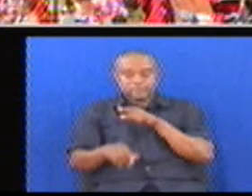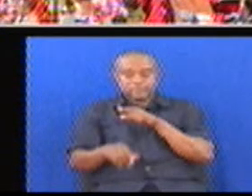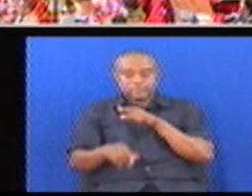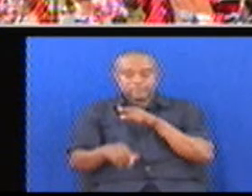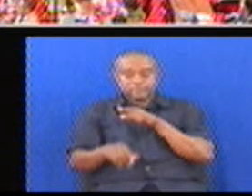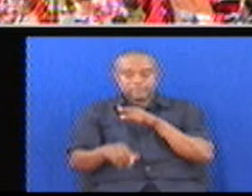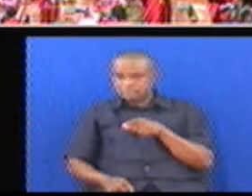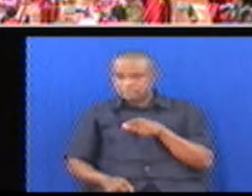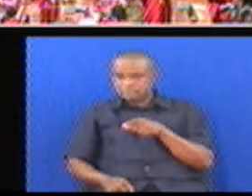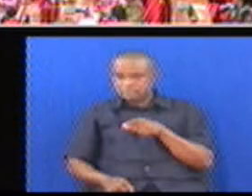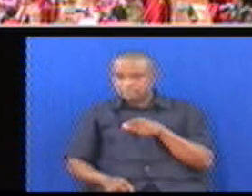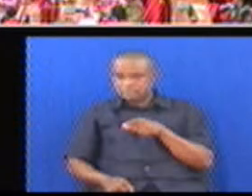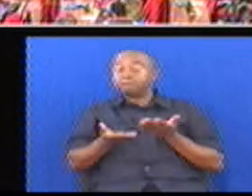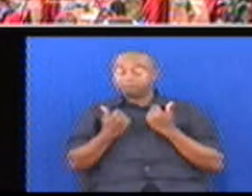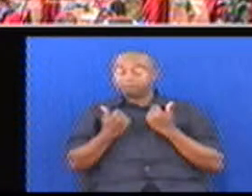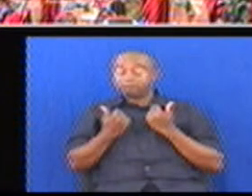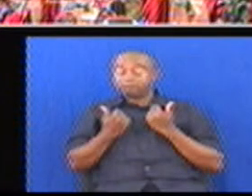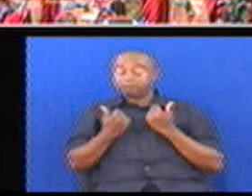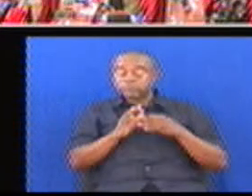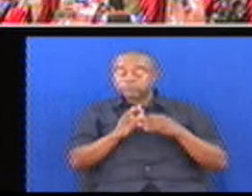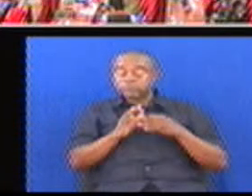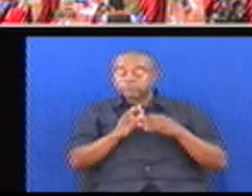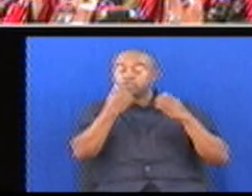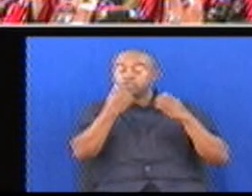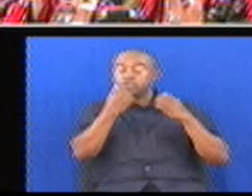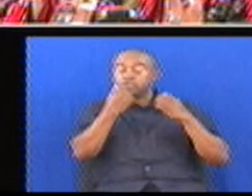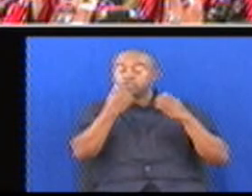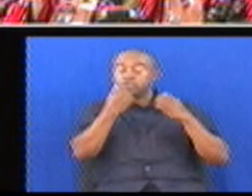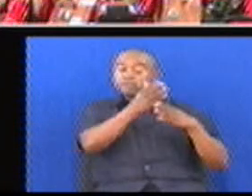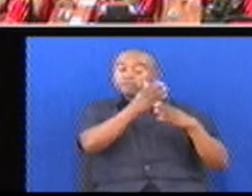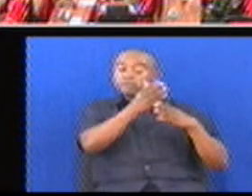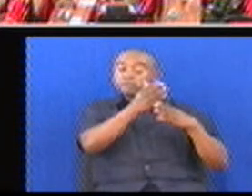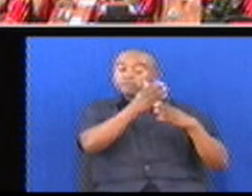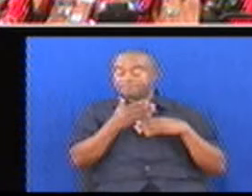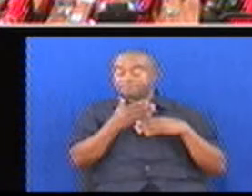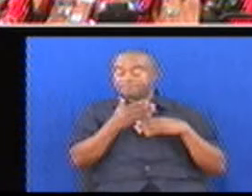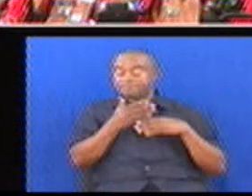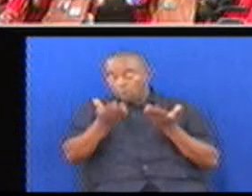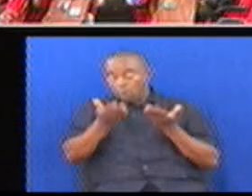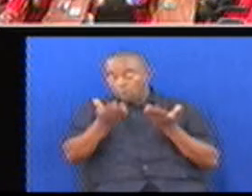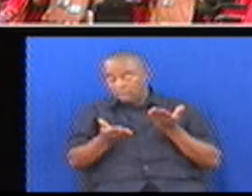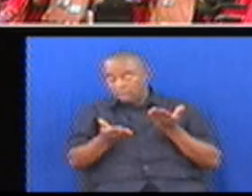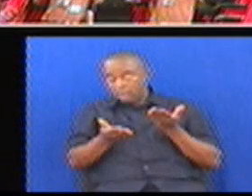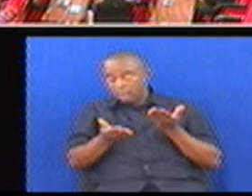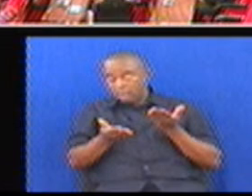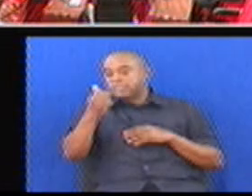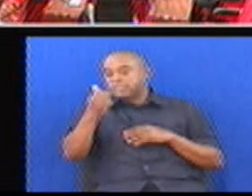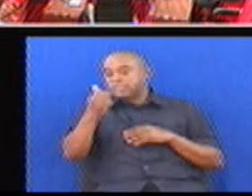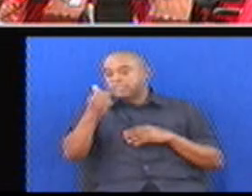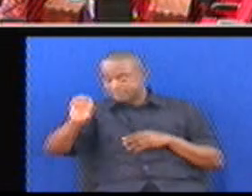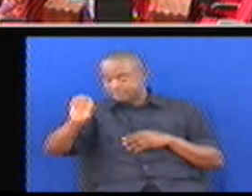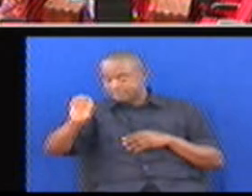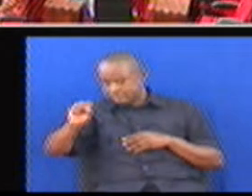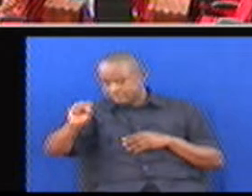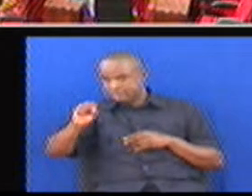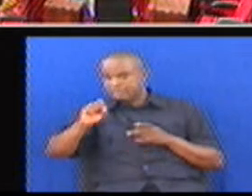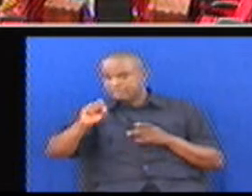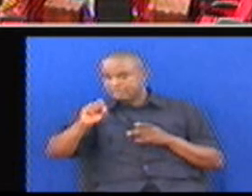kuhuishwa kwa majukumu ya shirika la viwango TBS na mamlaka ya dawa na vifaa tiba, zamani ikiitwa